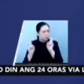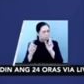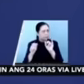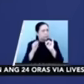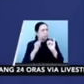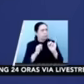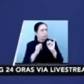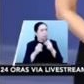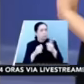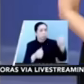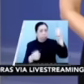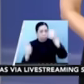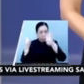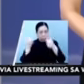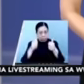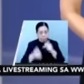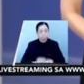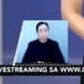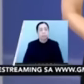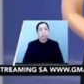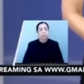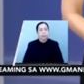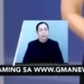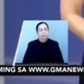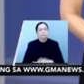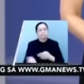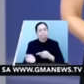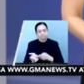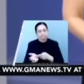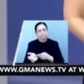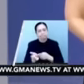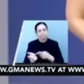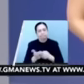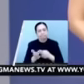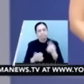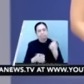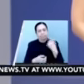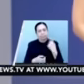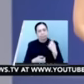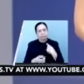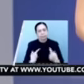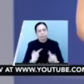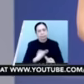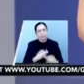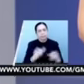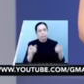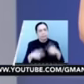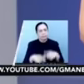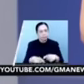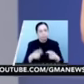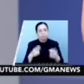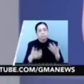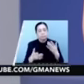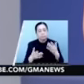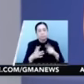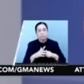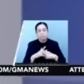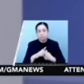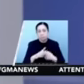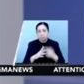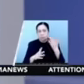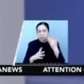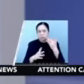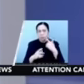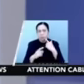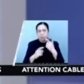mga nasa kapangyarihan. Aminado si Zubiri na masama ang loob sa nangyari na posibleng nag-ugat-anya sa